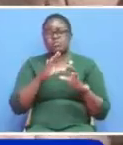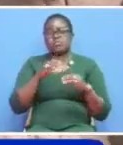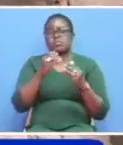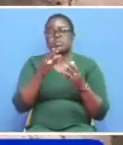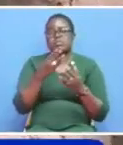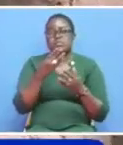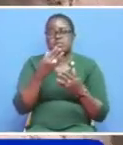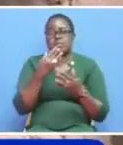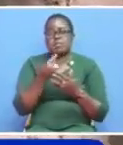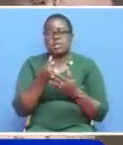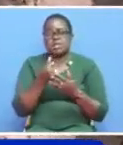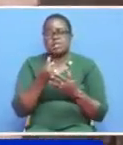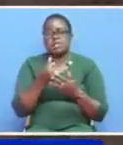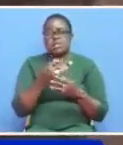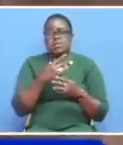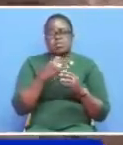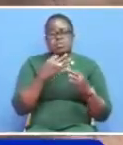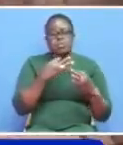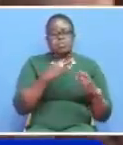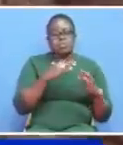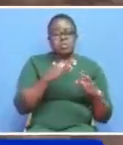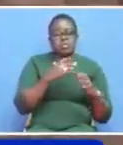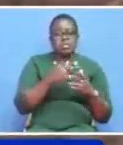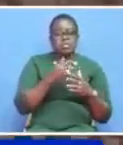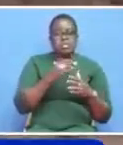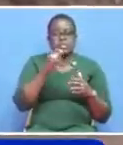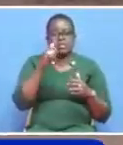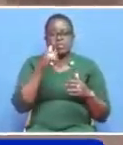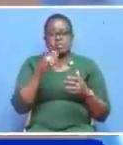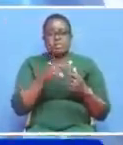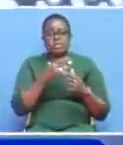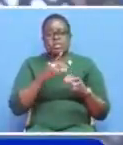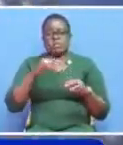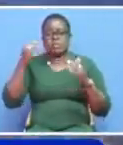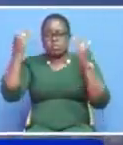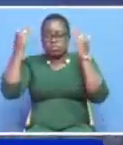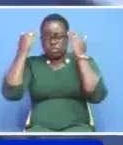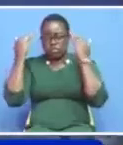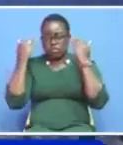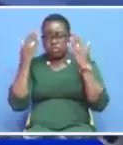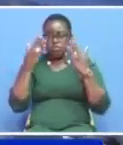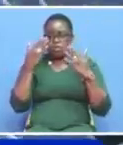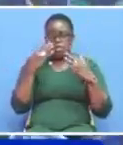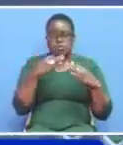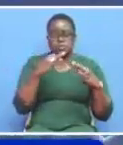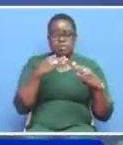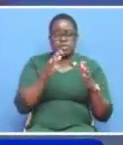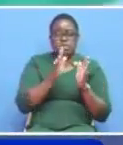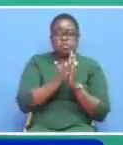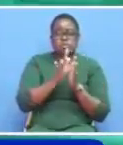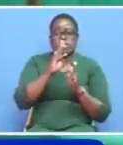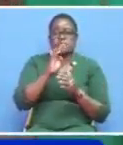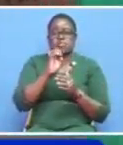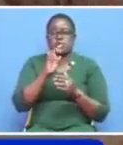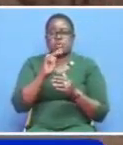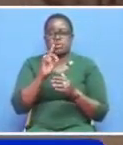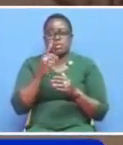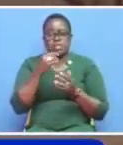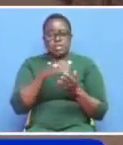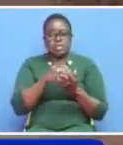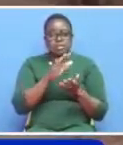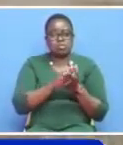kanale kuondola wale anie na uo. Na itina esa kutha kwa kotini. Bala wale kilue na mbodi kesi yake ya